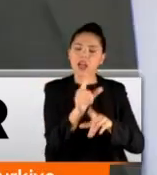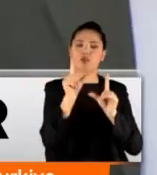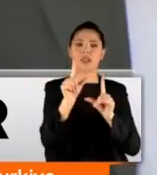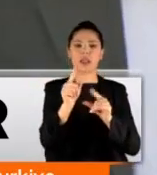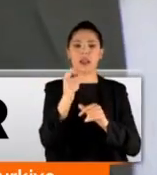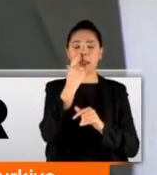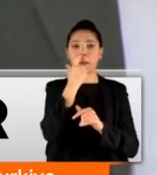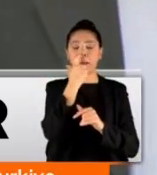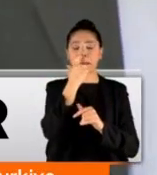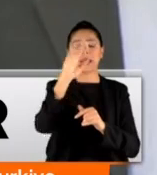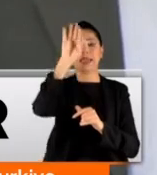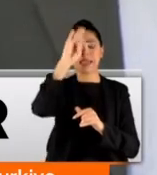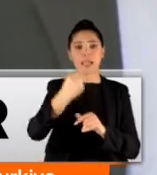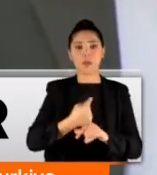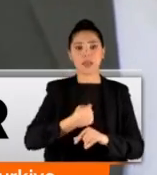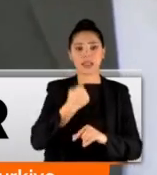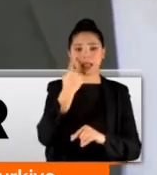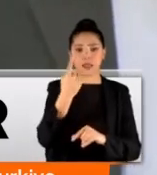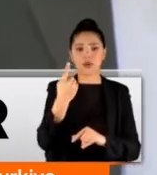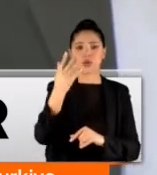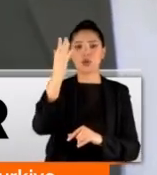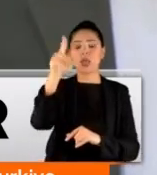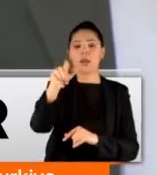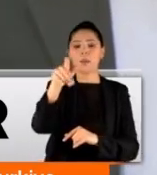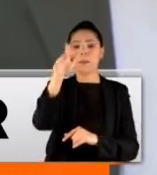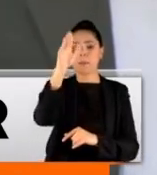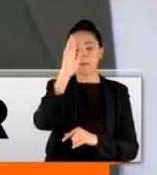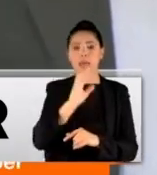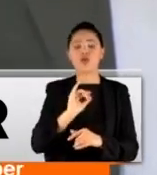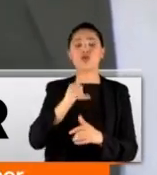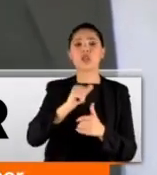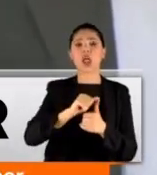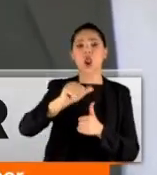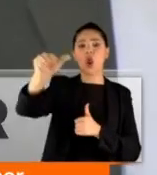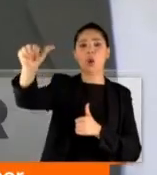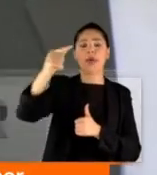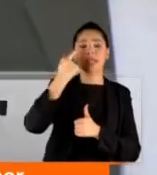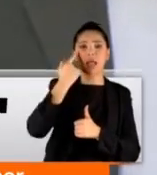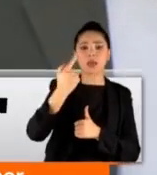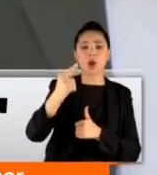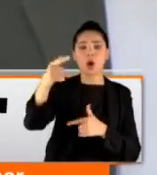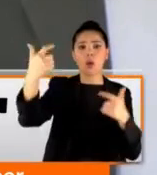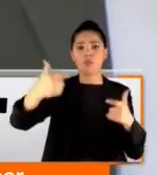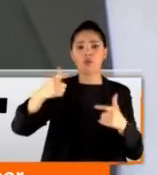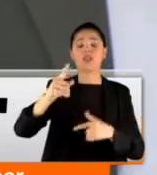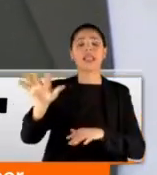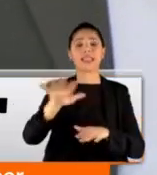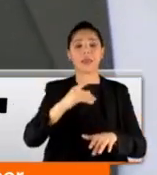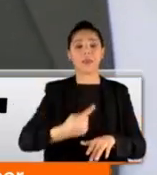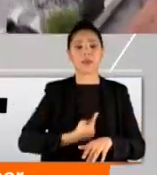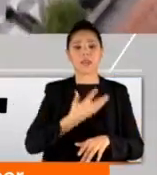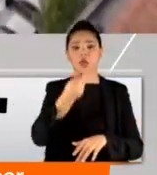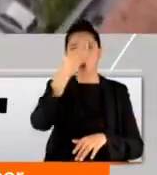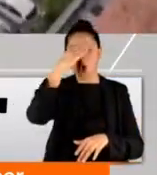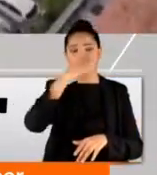gerekir. İstanbul'da hissettiğine göre yaklaşık 500 kilometre yarı çapındaki bir alandan bu depremin hissedilmesi çok